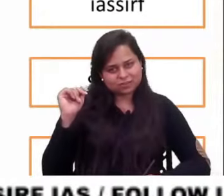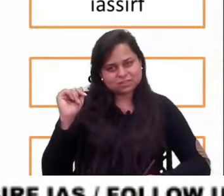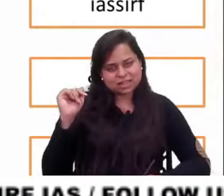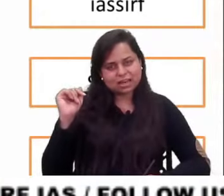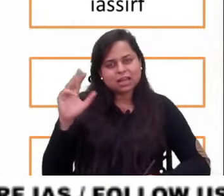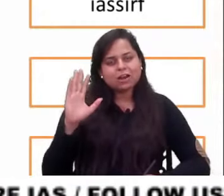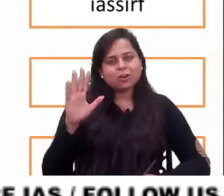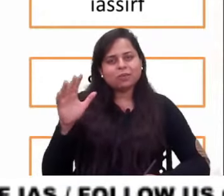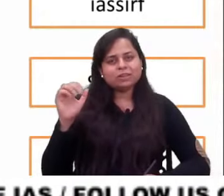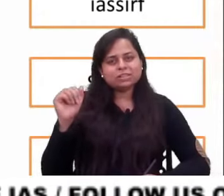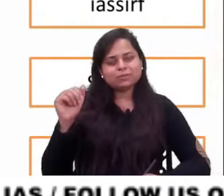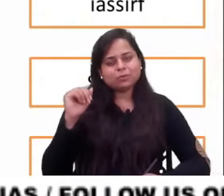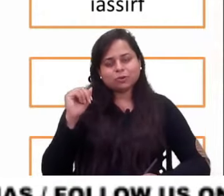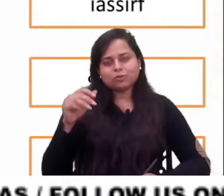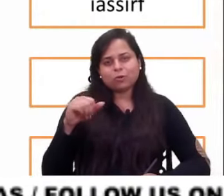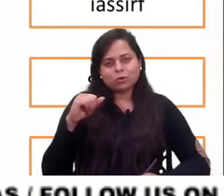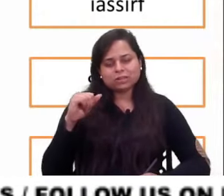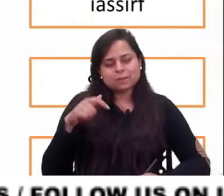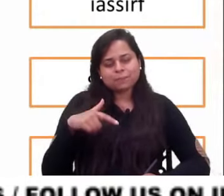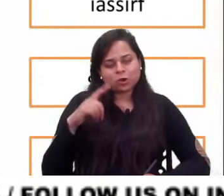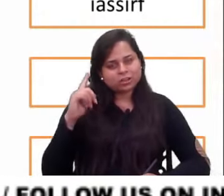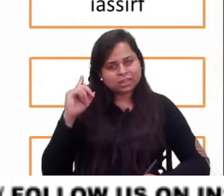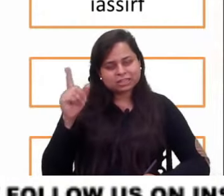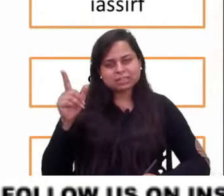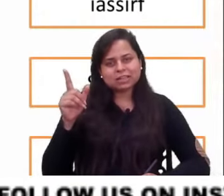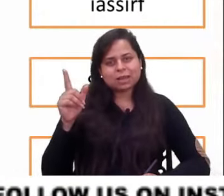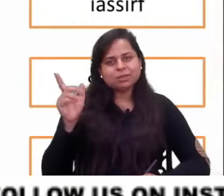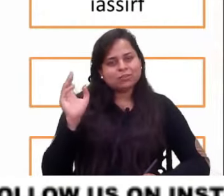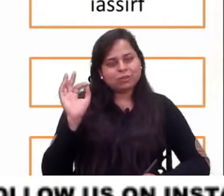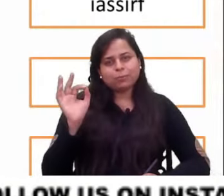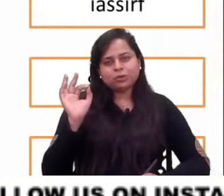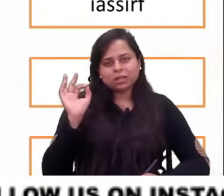सब्सक्राइब और